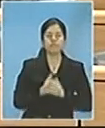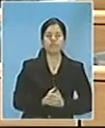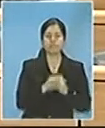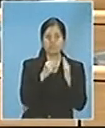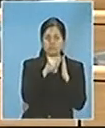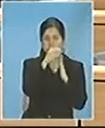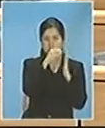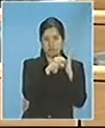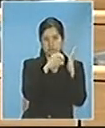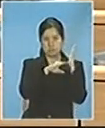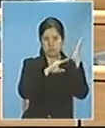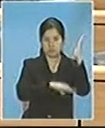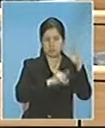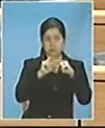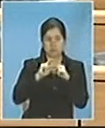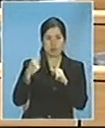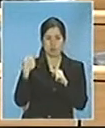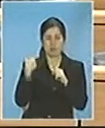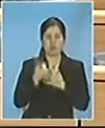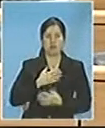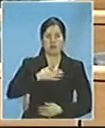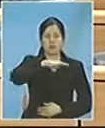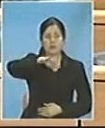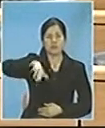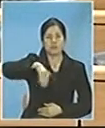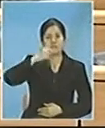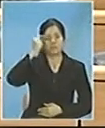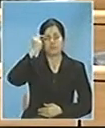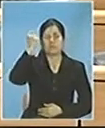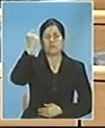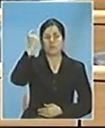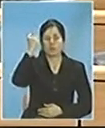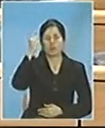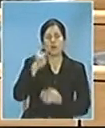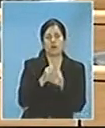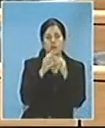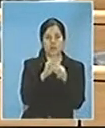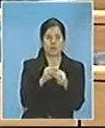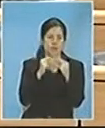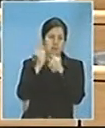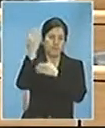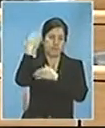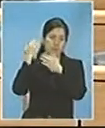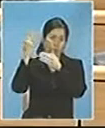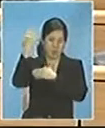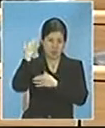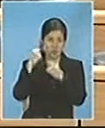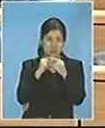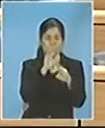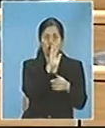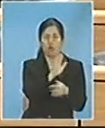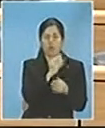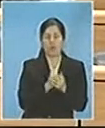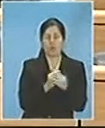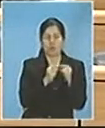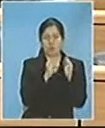ความหมายของกวีนิพนธ์คำสอนคำศัพท์โบราณหรือเรื่องราวต่างๆของคนในอดีตอันมีผลต่อการศึกษ